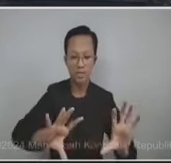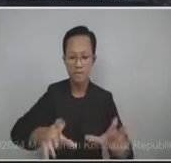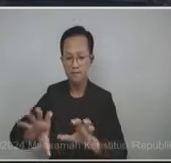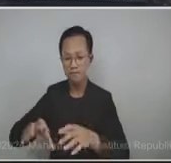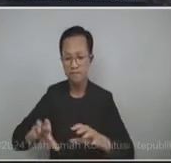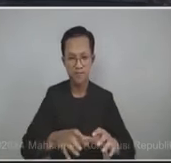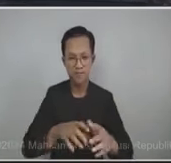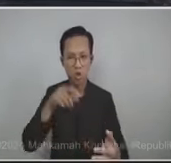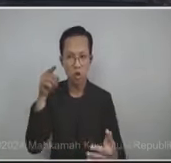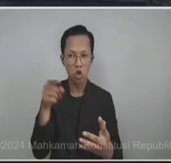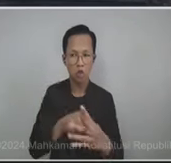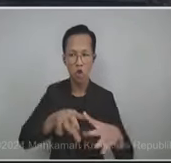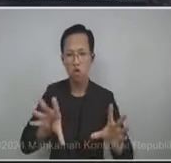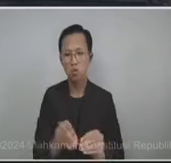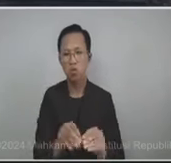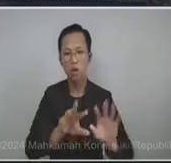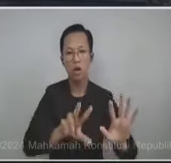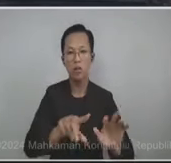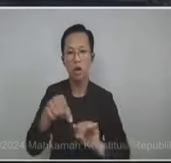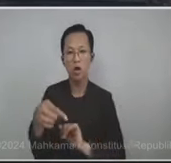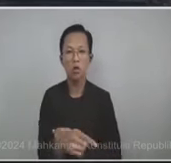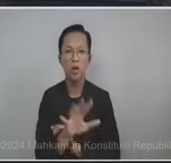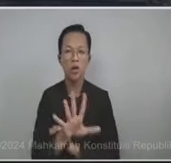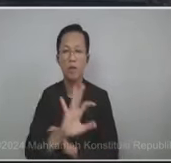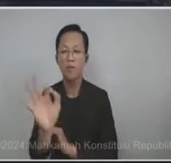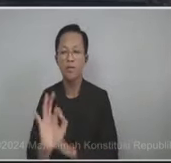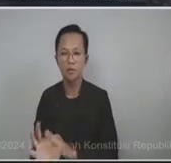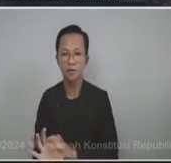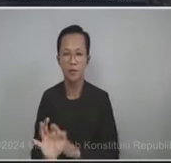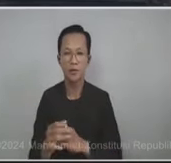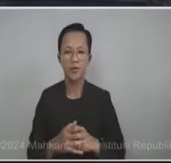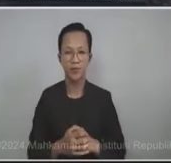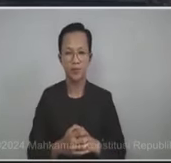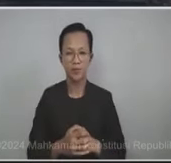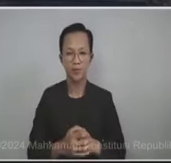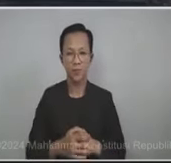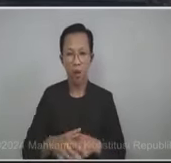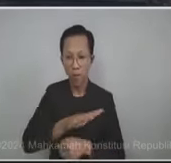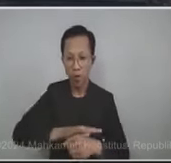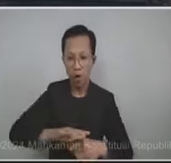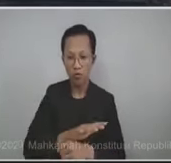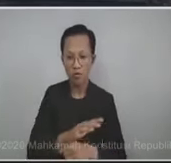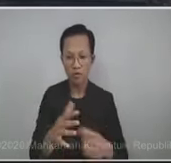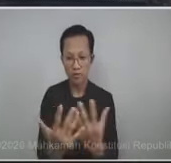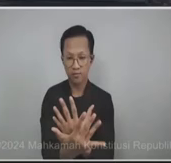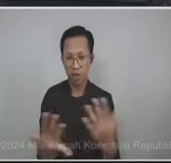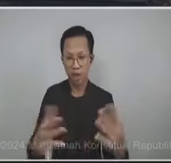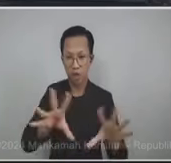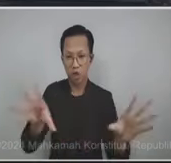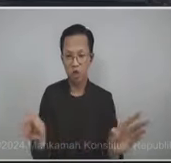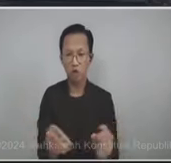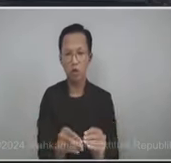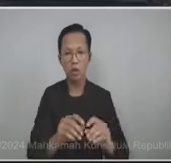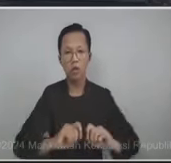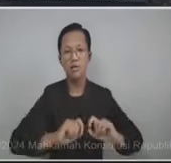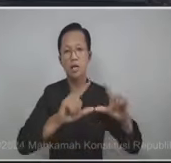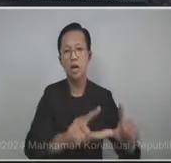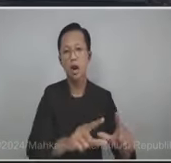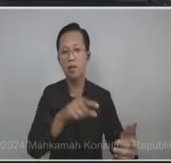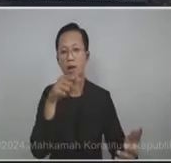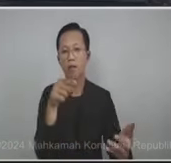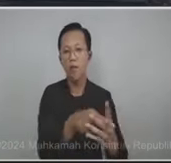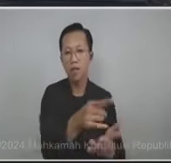paling sedikit 8,5% di provinsi tersebut provinsi dengan jumlah penduduk yang termuat pada daftar pemilih tetap lebih dari 6 juta